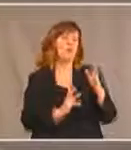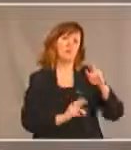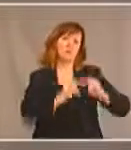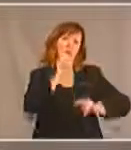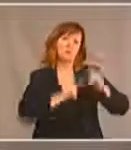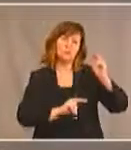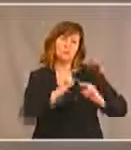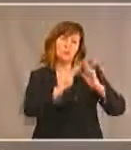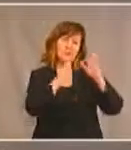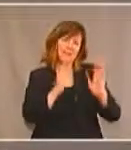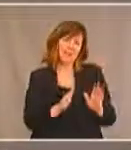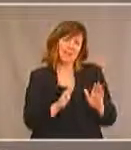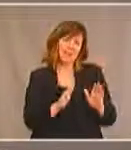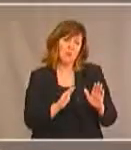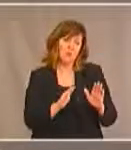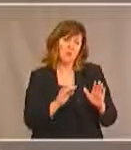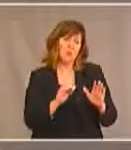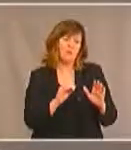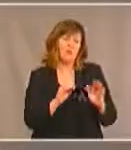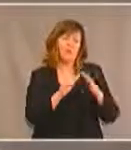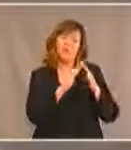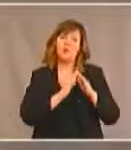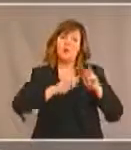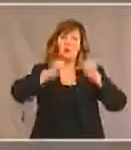des résidences dans plusieurs de nos communautés